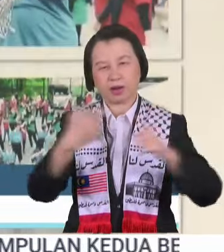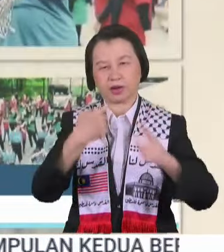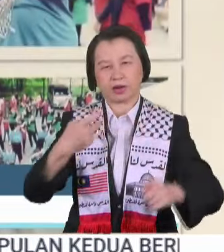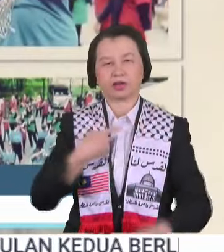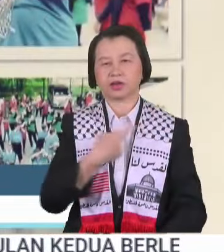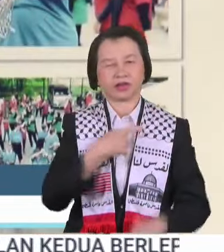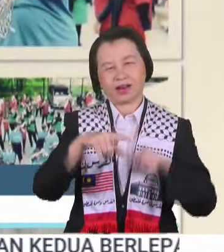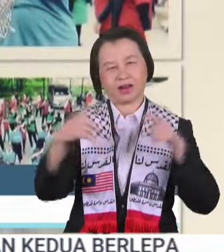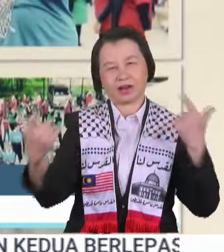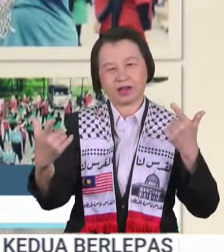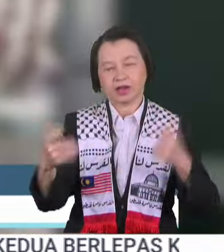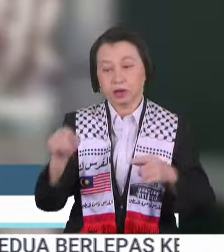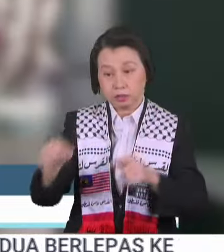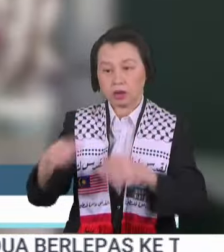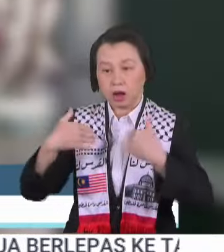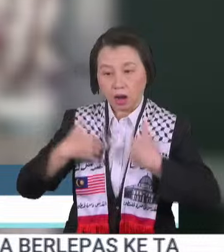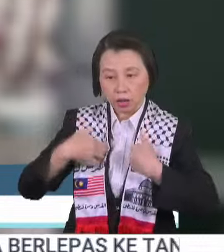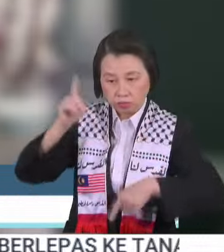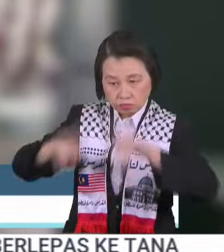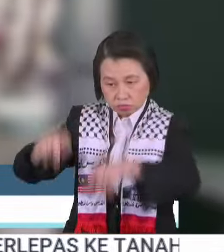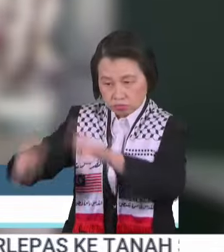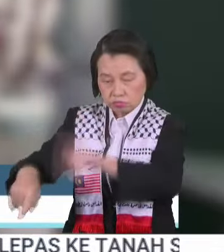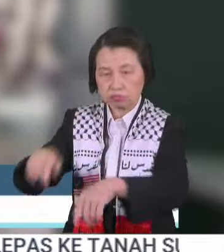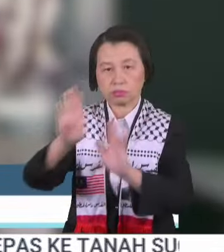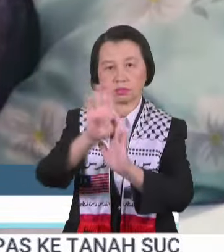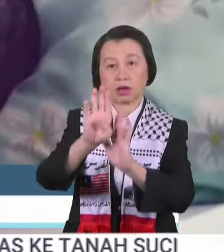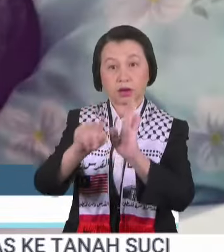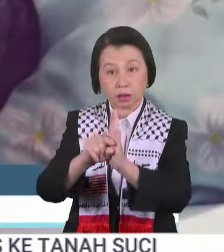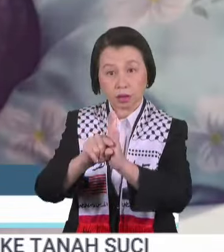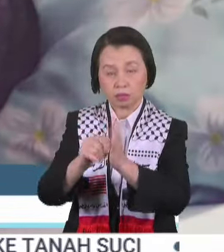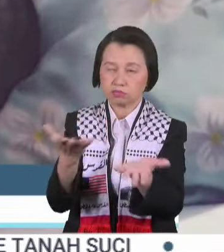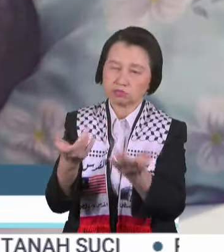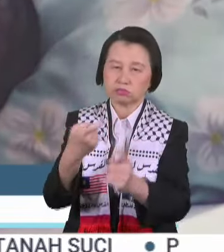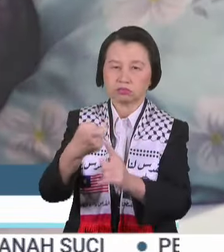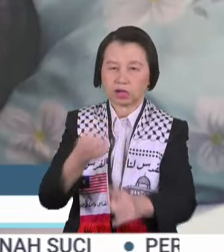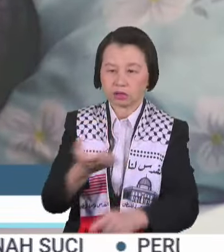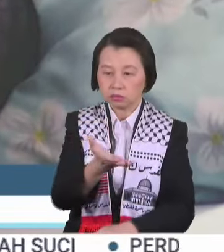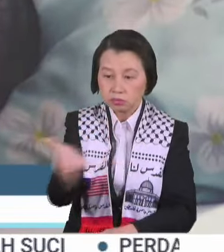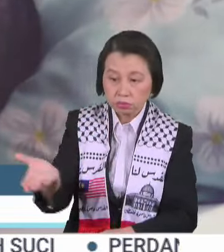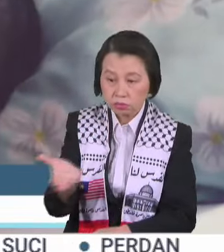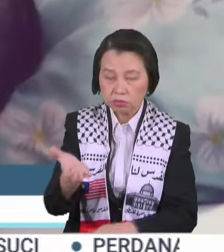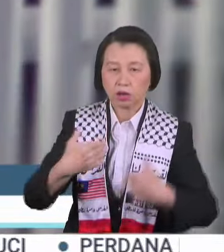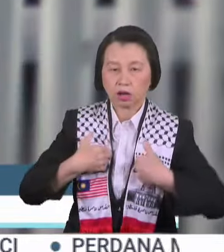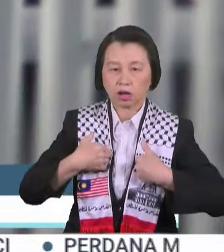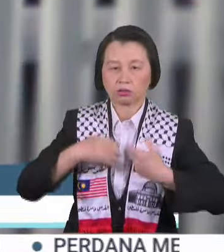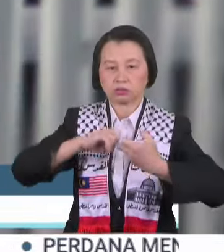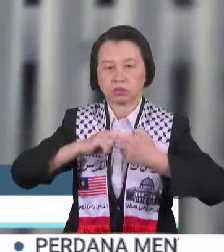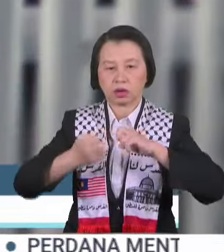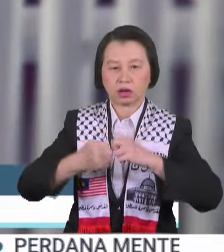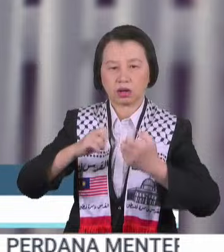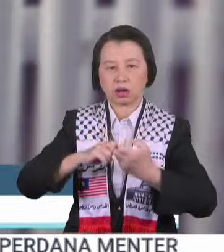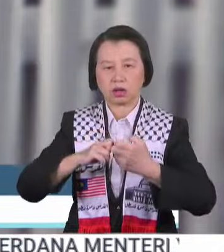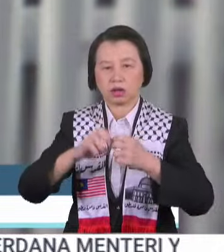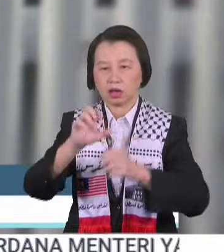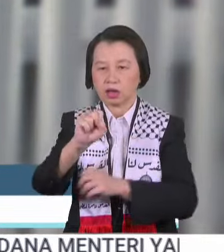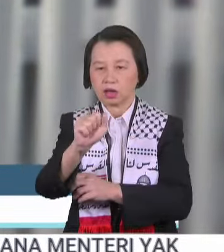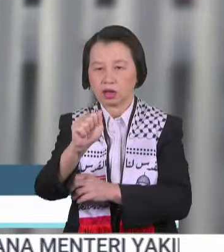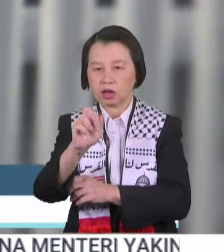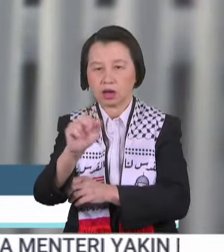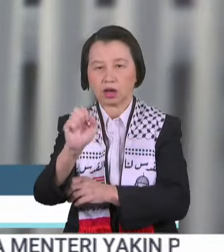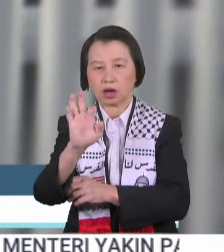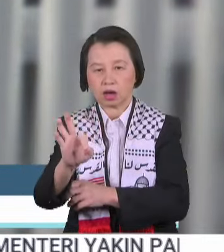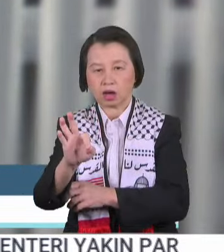kita. Ia menempatkan pelbagai latar belakang terdiri daripada mereka yang mengalami gangguan sistem saraf